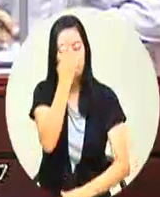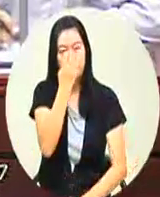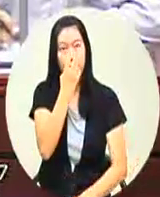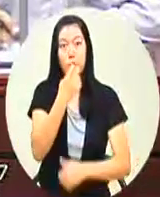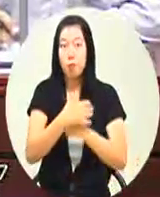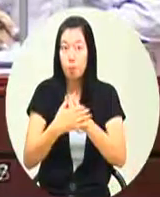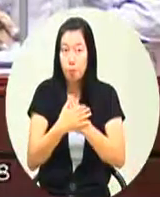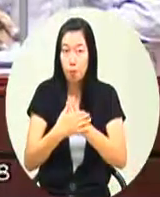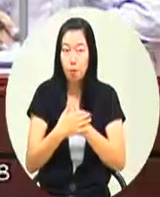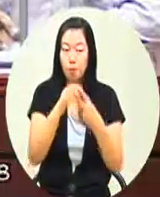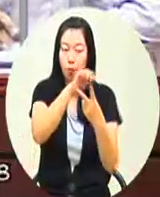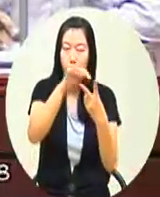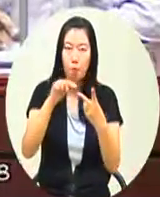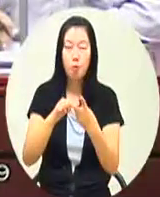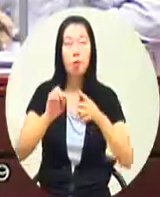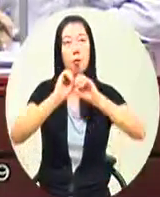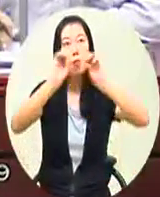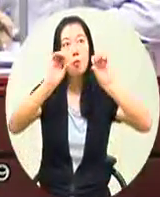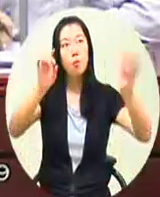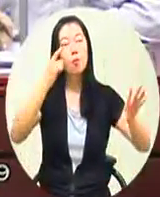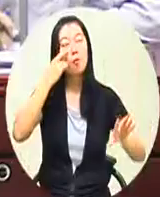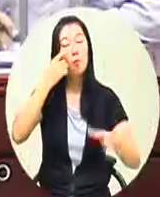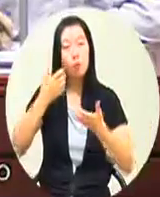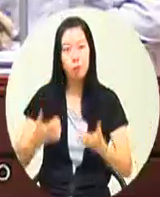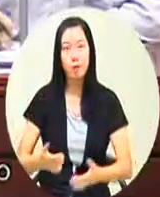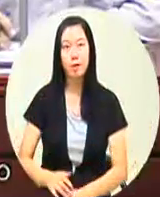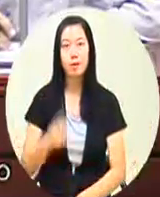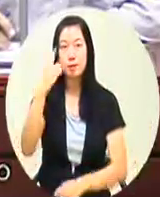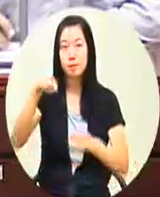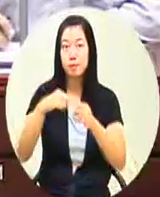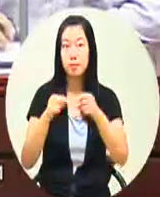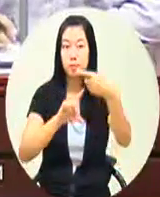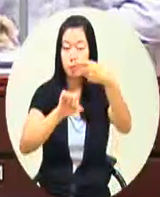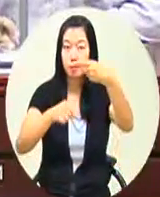东西都是我们的宣传重点。那从明年的一月一